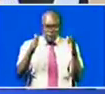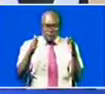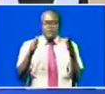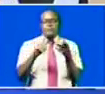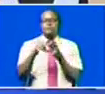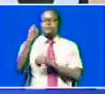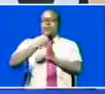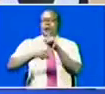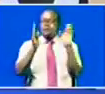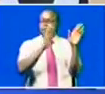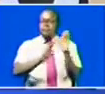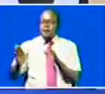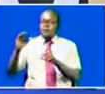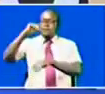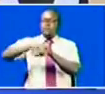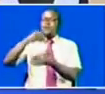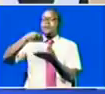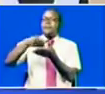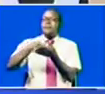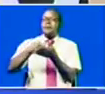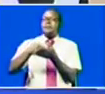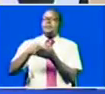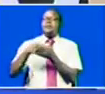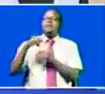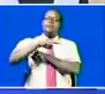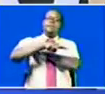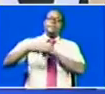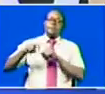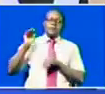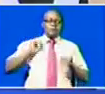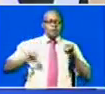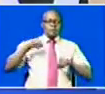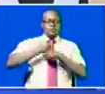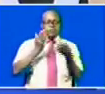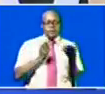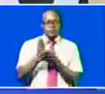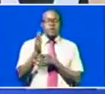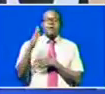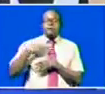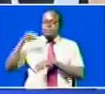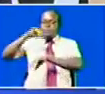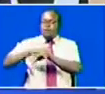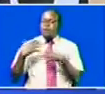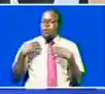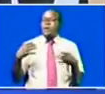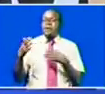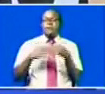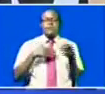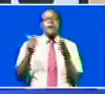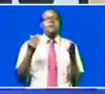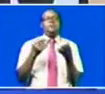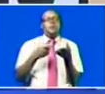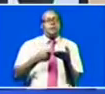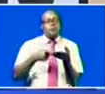action plan for recovering the proceeds of crime and corruption, and it will ensure that illegally acquired wealth held outside our